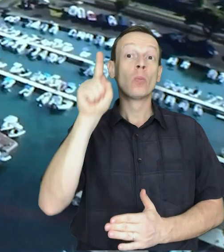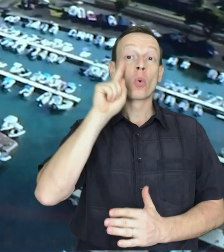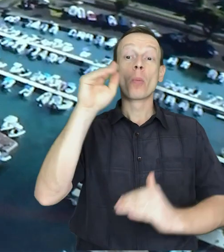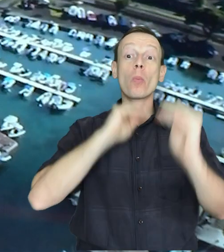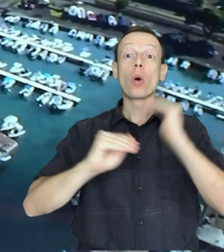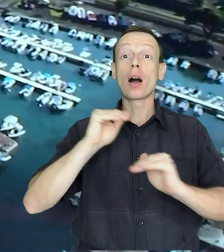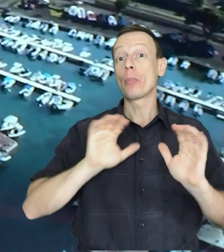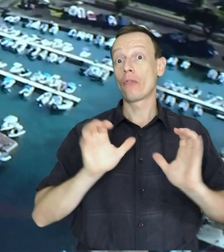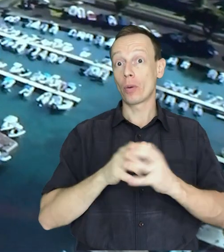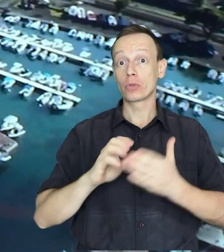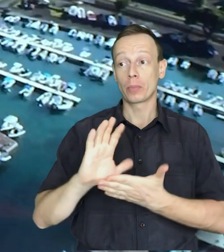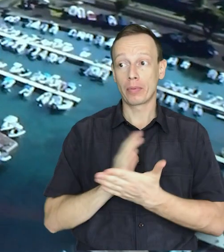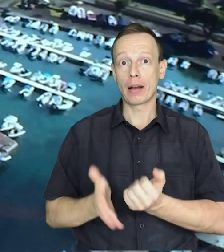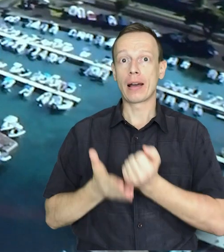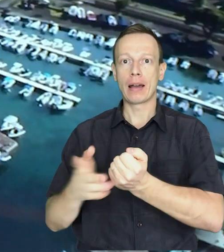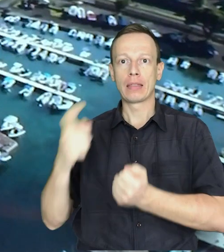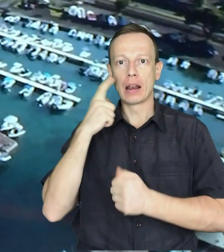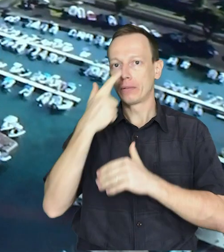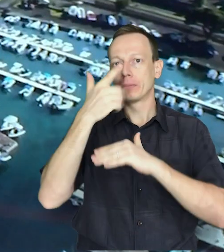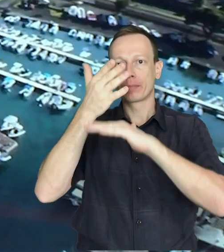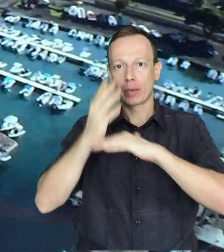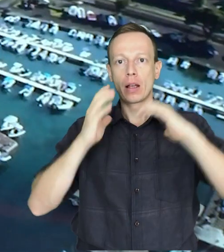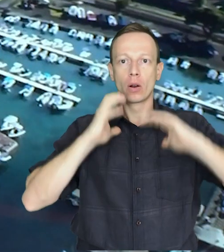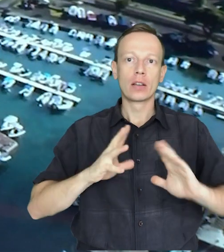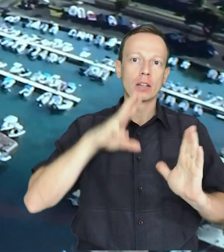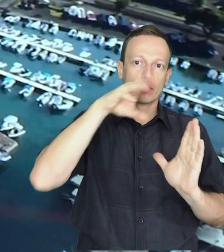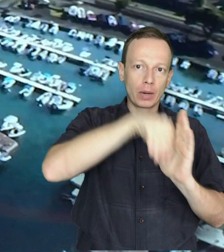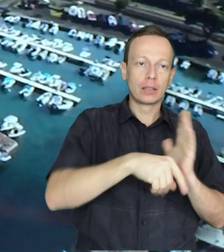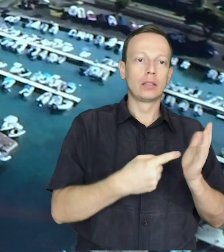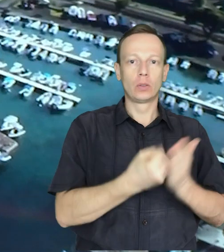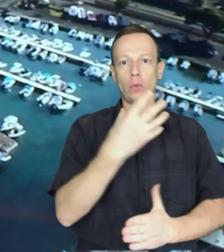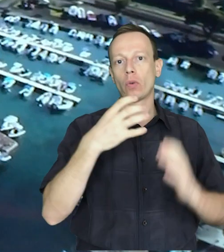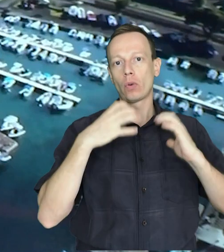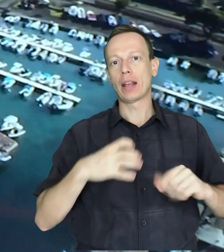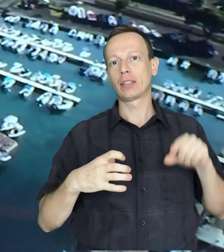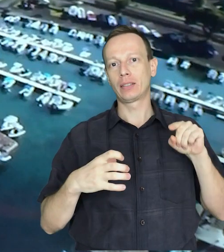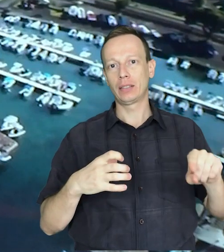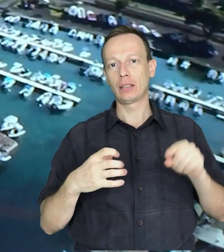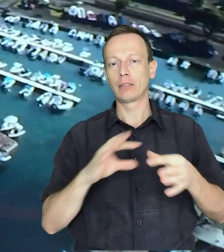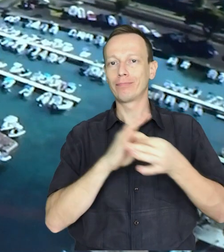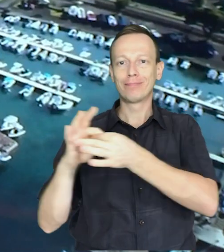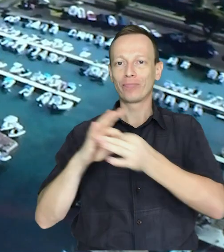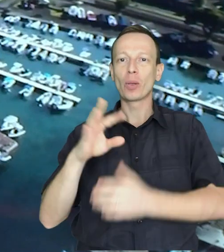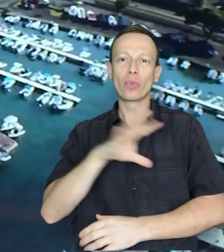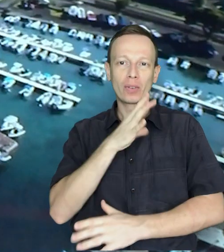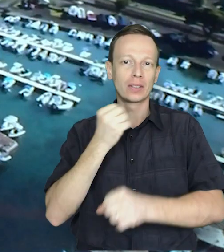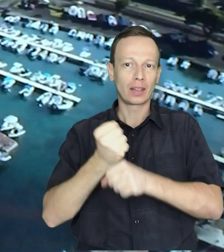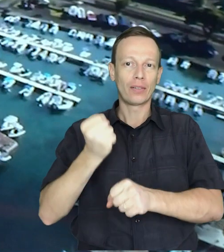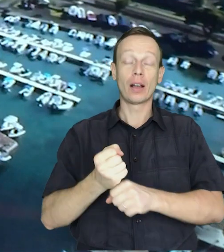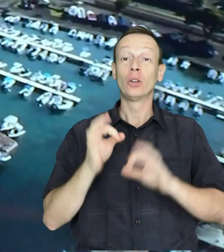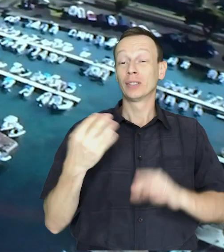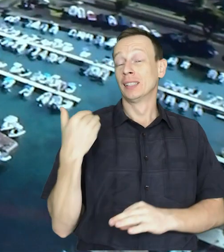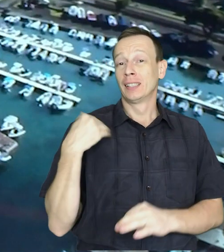l'étape finale d'un programme de formation et de préparation des élèves en amont par les professeurs de Rurutu et ceux de Rimatara.